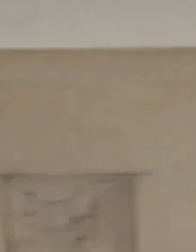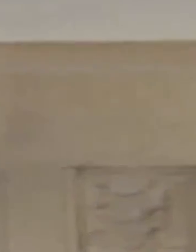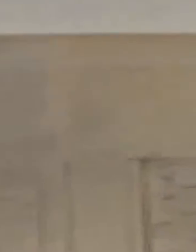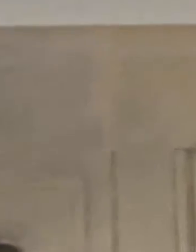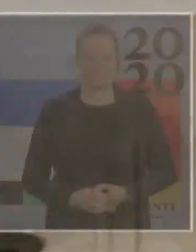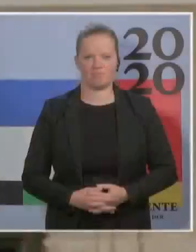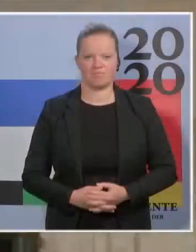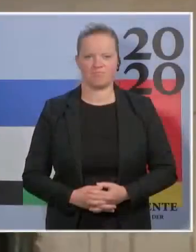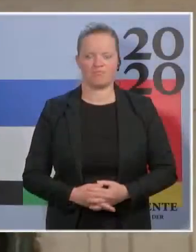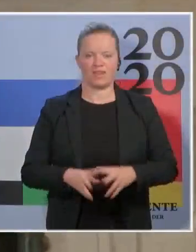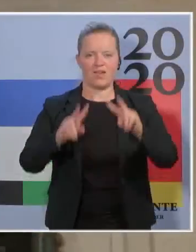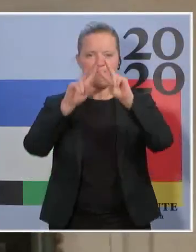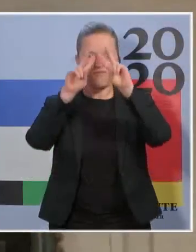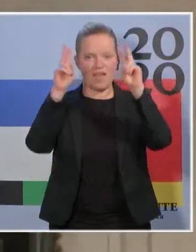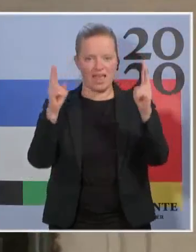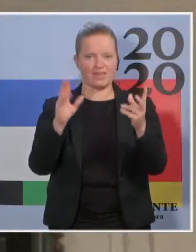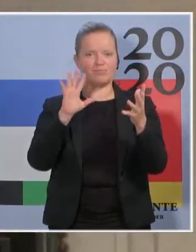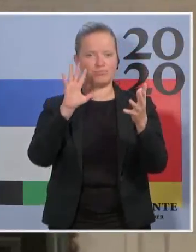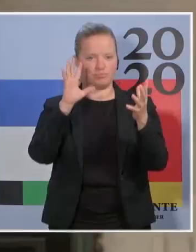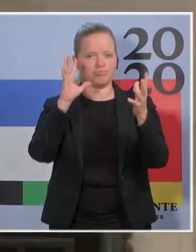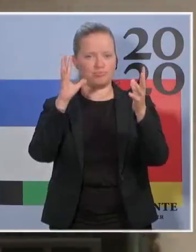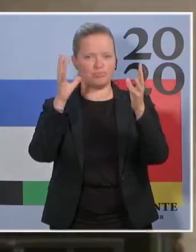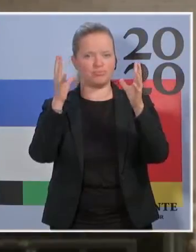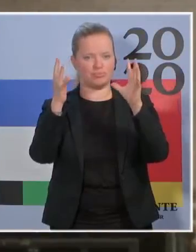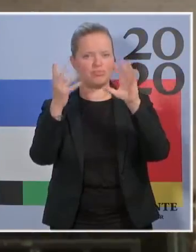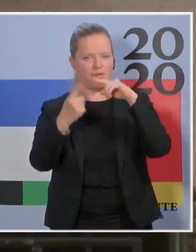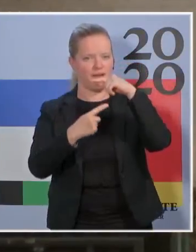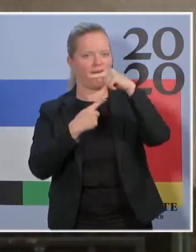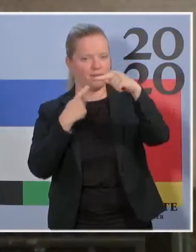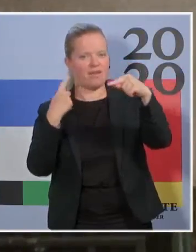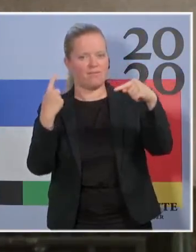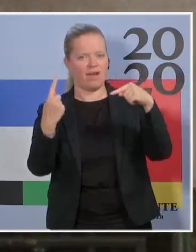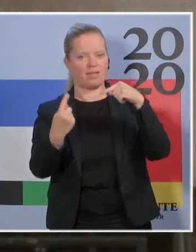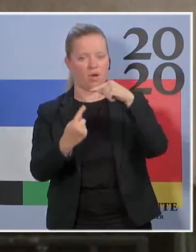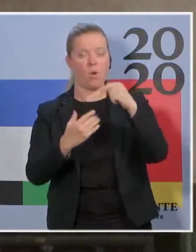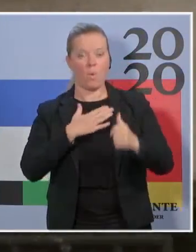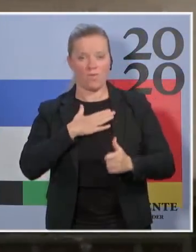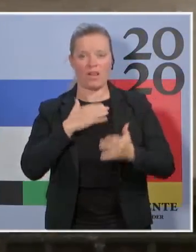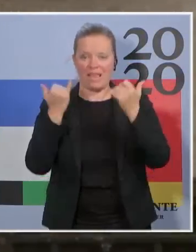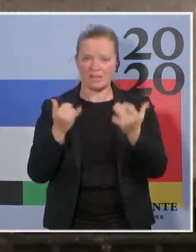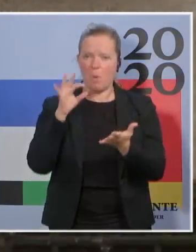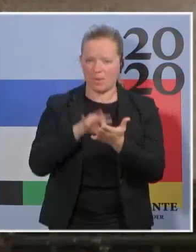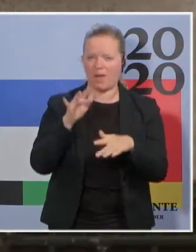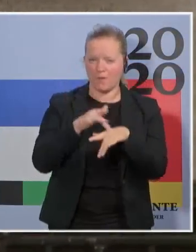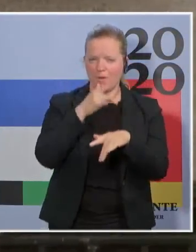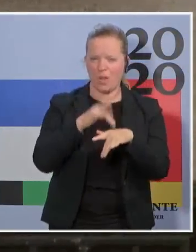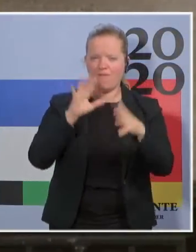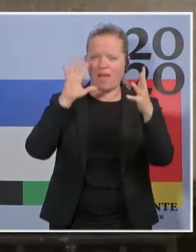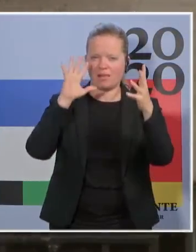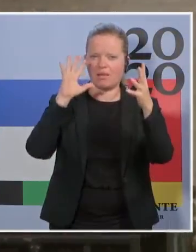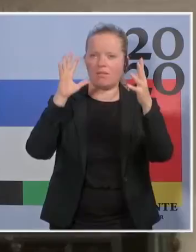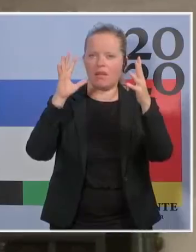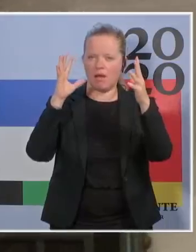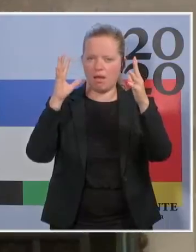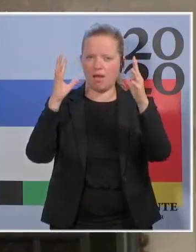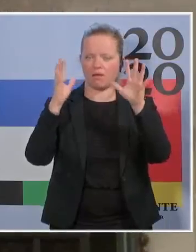Die Welt dreht sich weiter und auch wenn man im Moment das Gefühl haben mag, dass sie sich ein wenig langsamer dreht, die Veränderungen